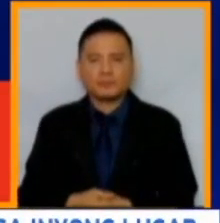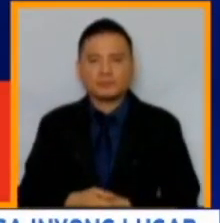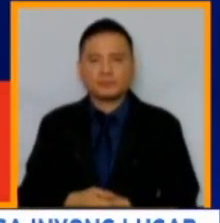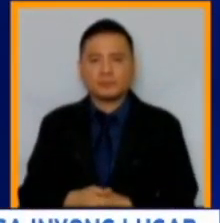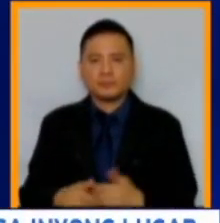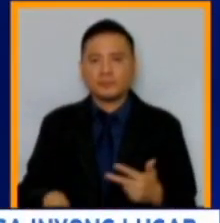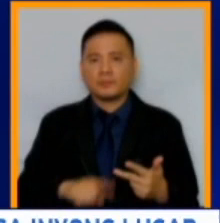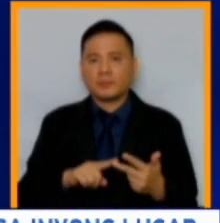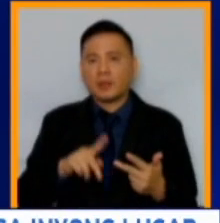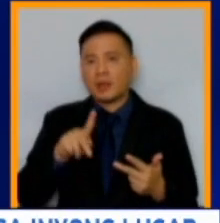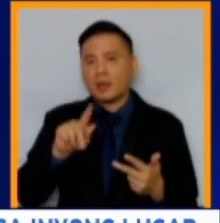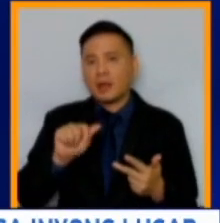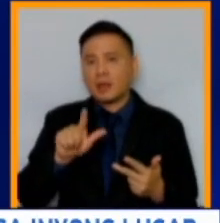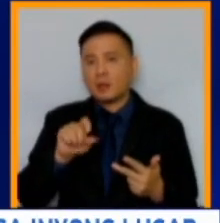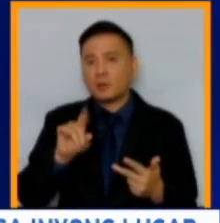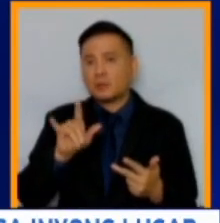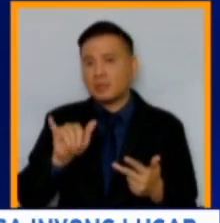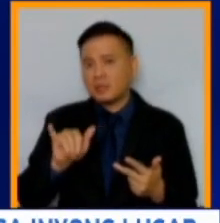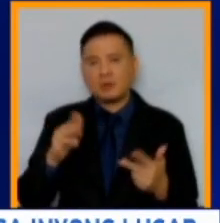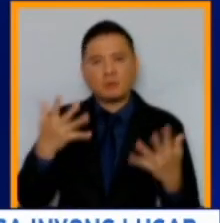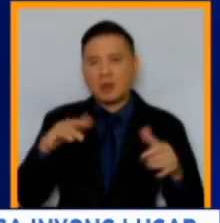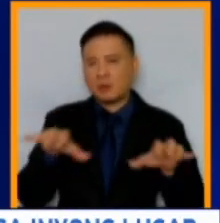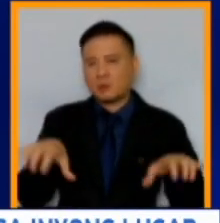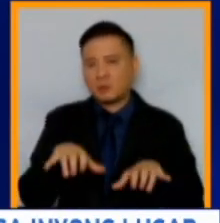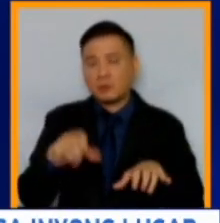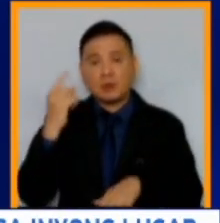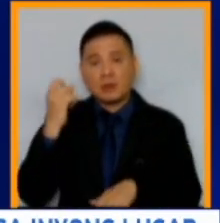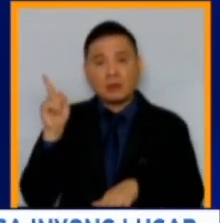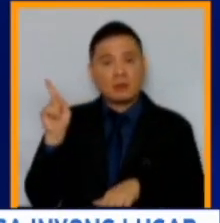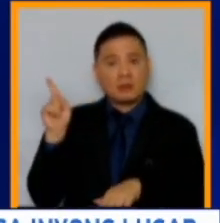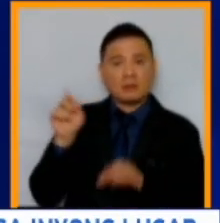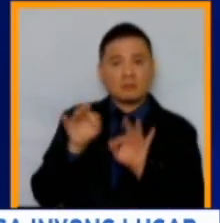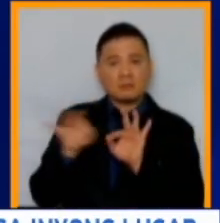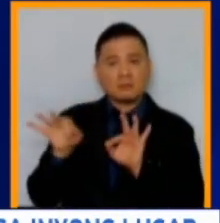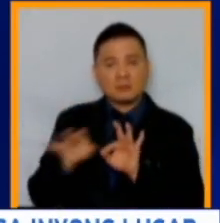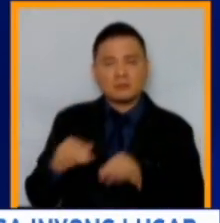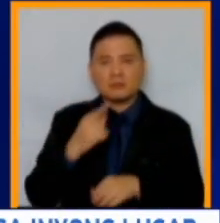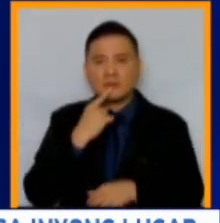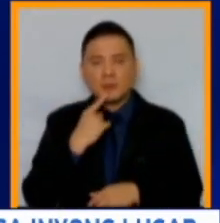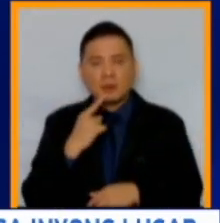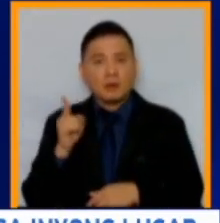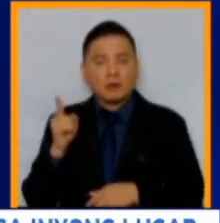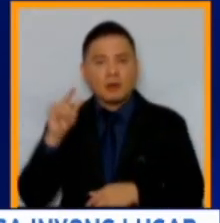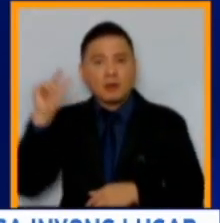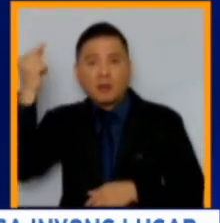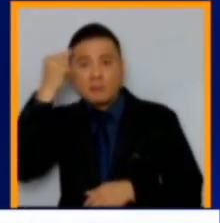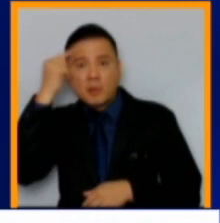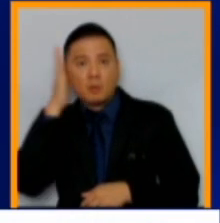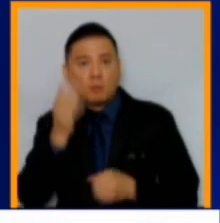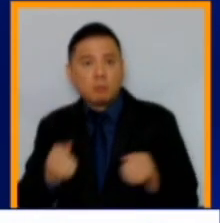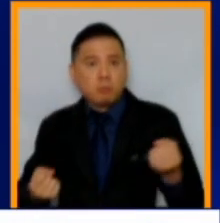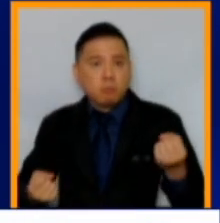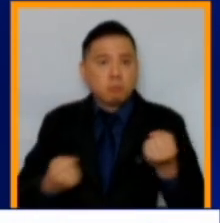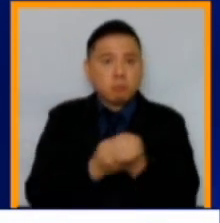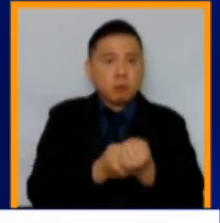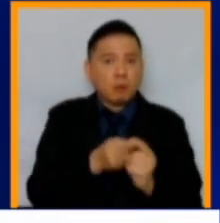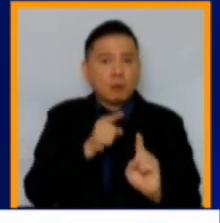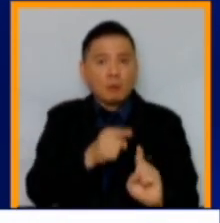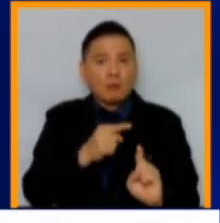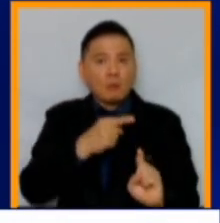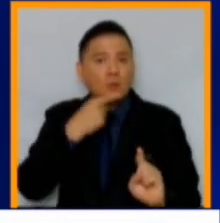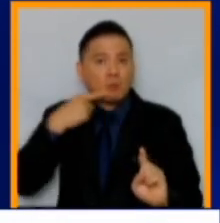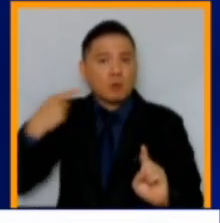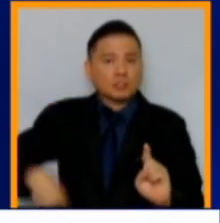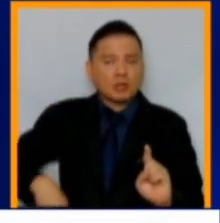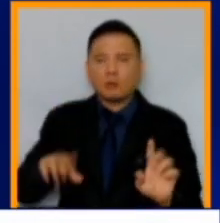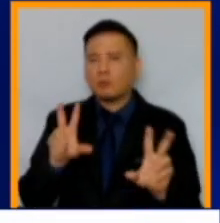isang pahayag, iginiit niyang wala dapat kampihan ng gobyerno sa hidwaan ng Ukraine at Russia. Dapat daw manindigan ng Pilipinas sa